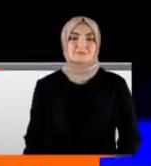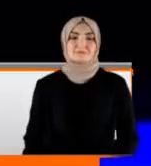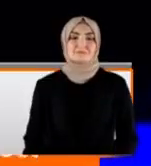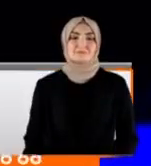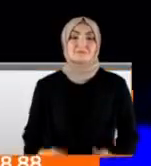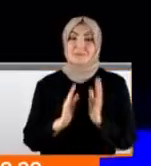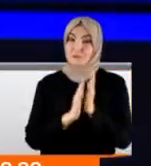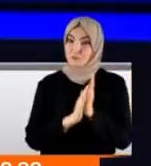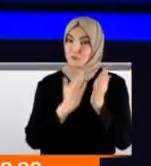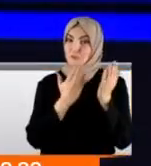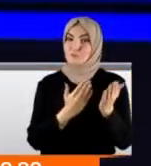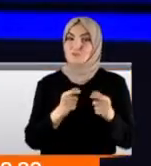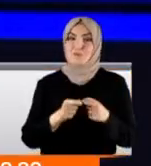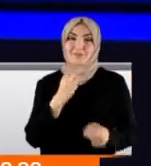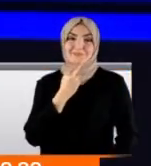Alkışlıyorum seni Buket.